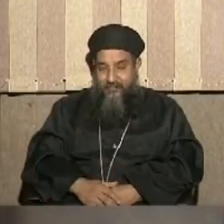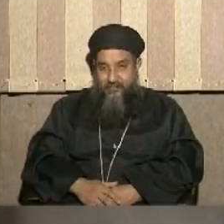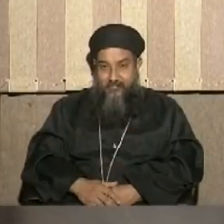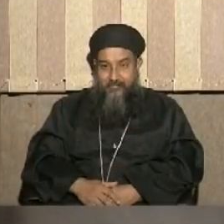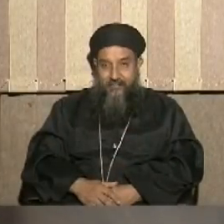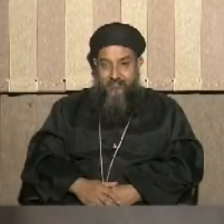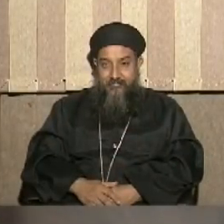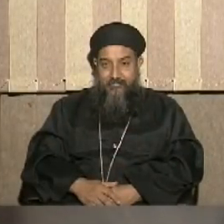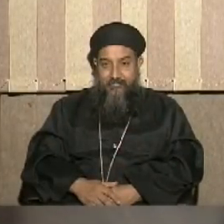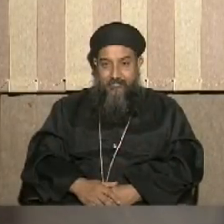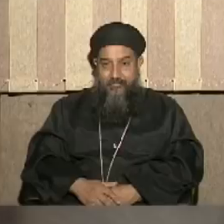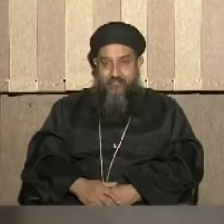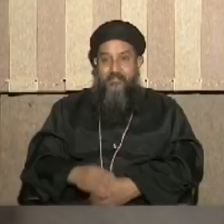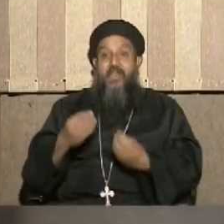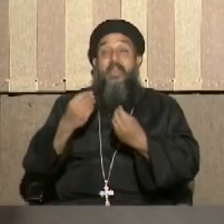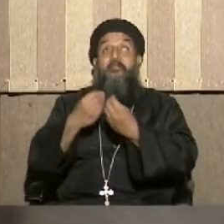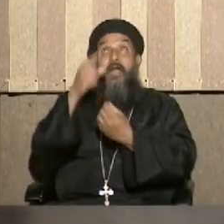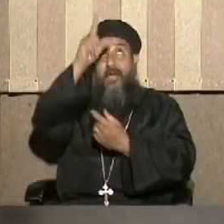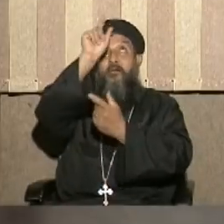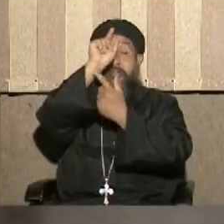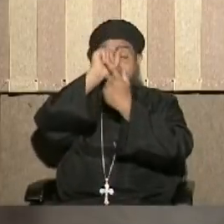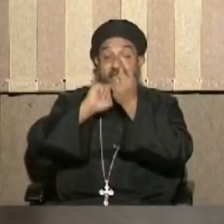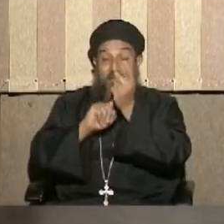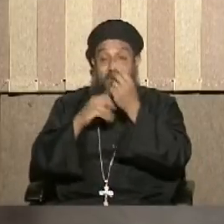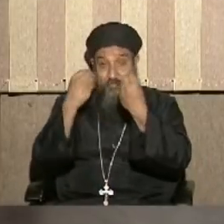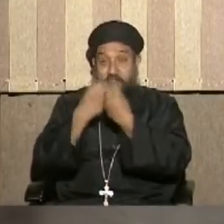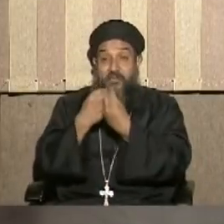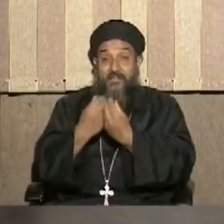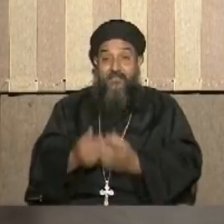الحروب اللي معاه الإله